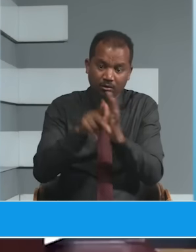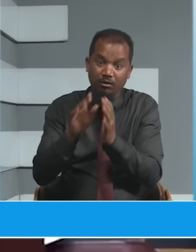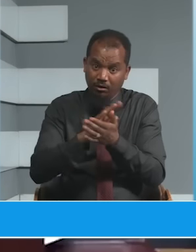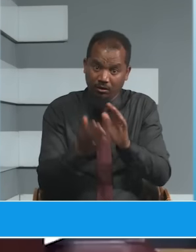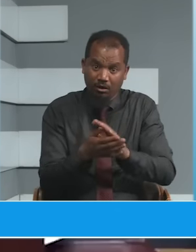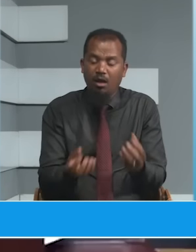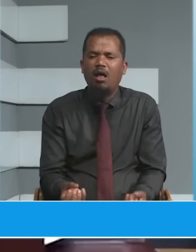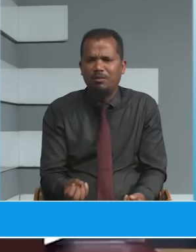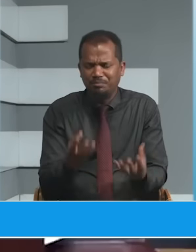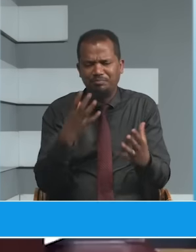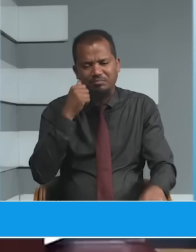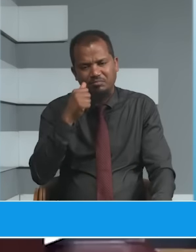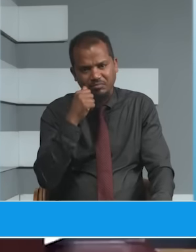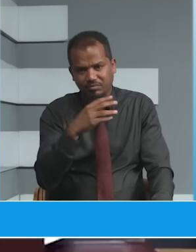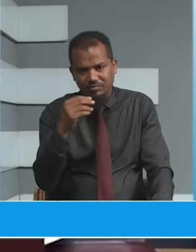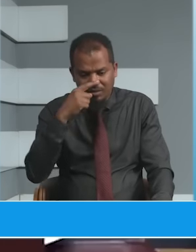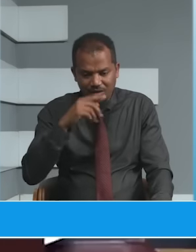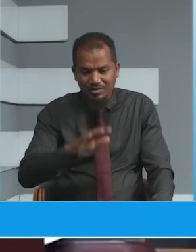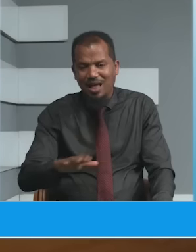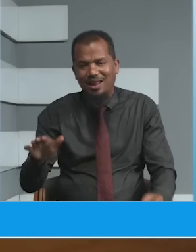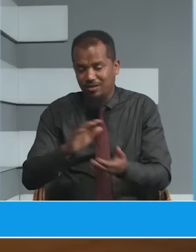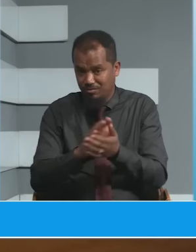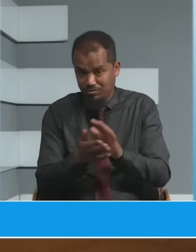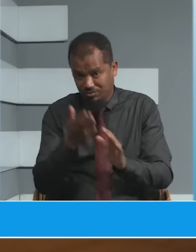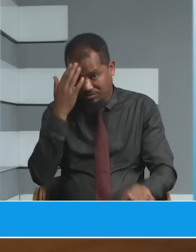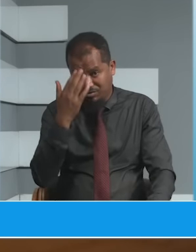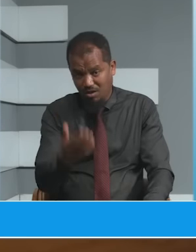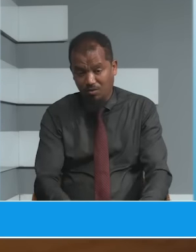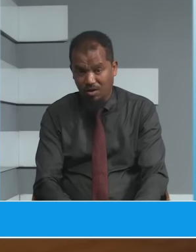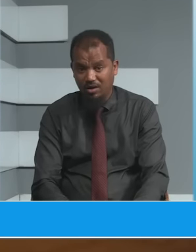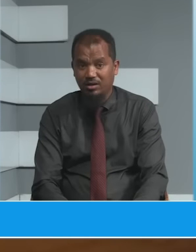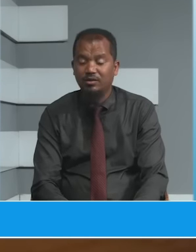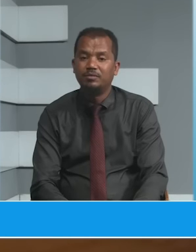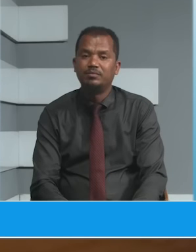የተገደሉ ሲሆን አብዛኛዎቹ ሴቶችና ህጻናት መሆናቸውም ታውቋል።